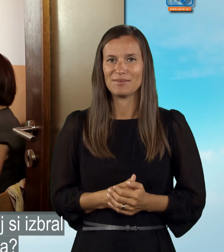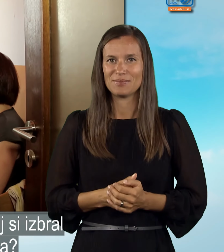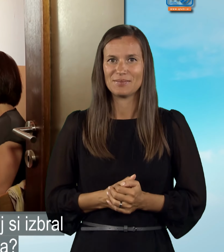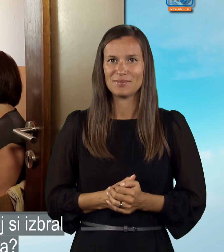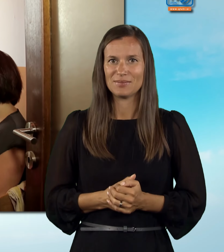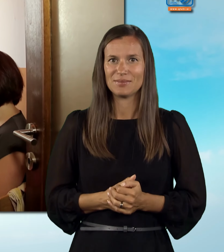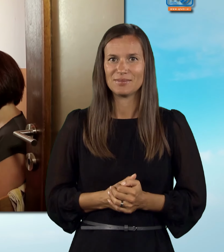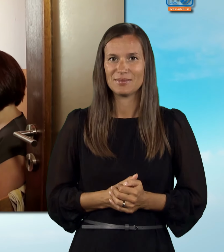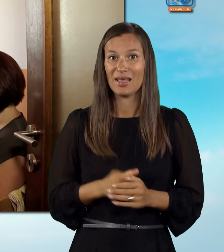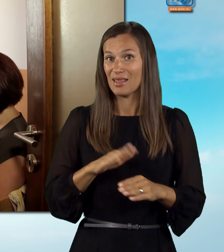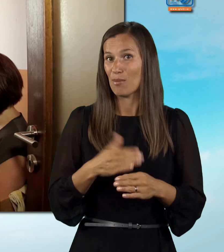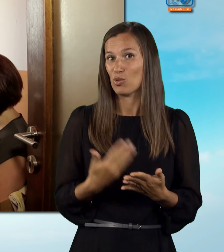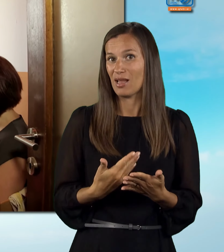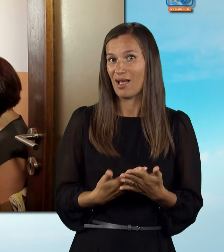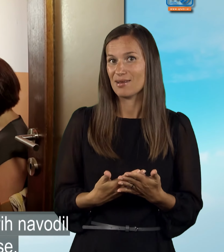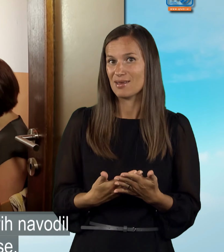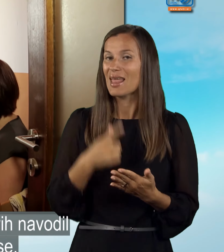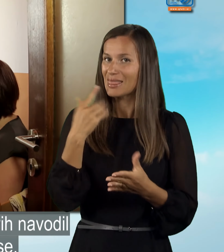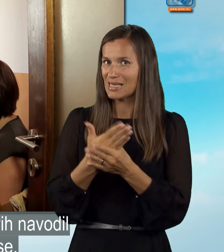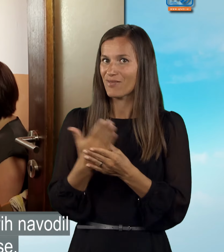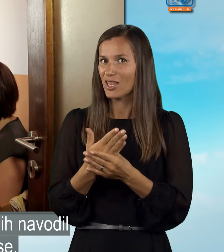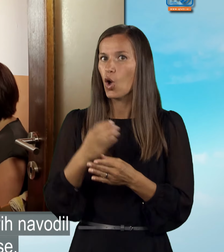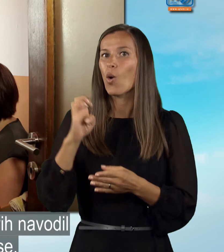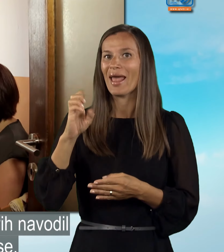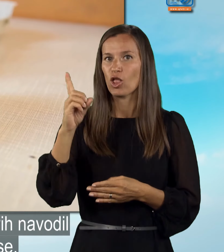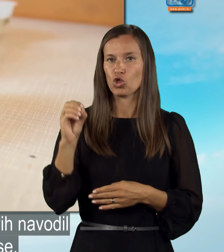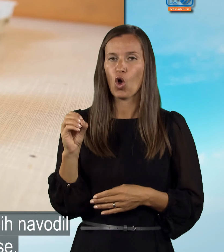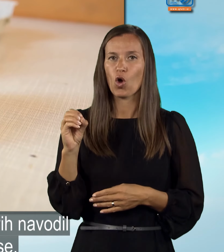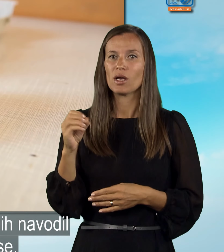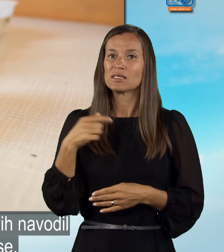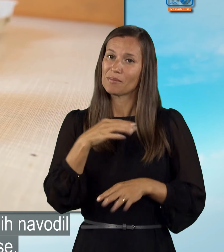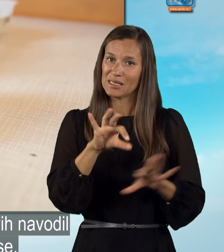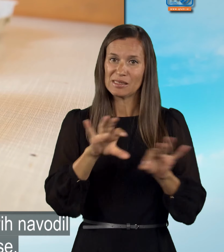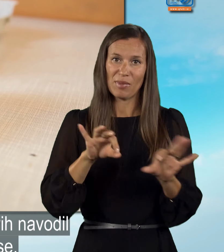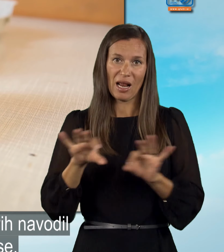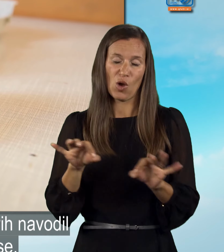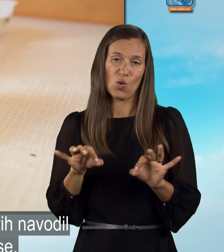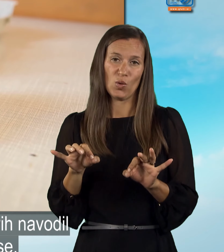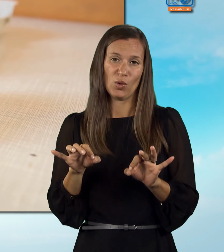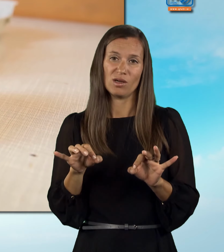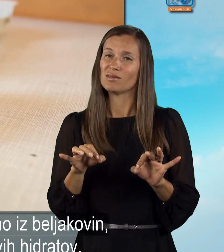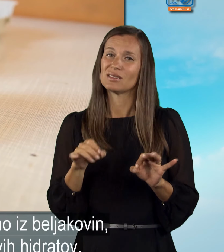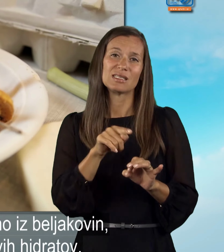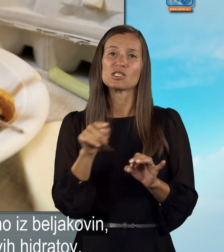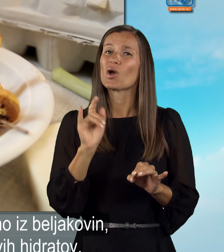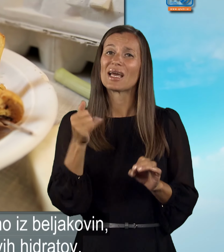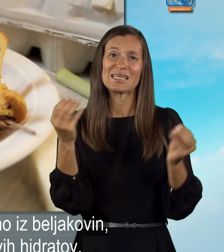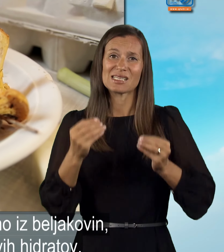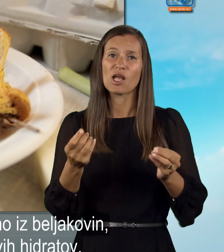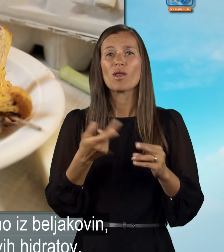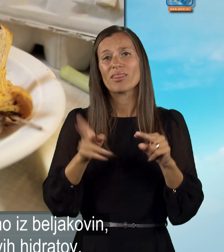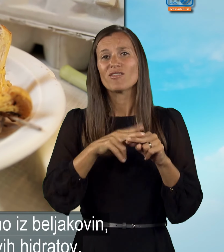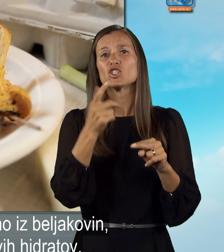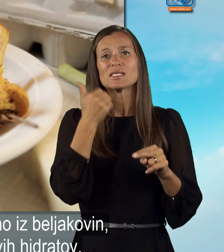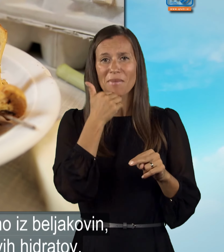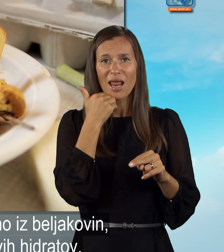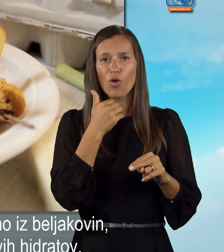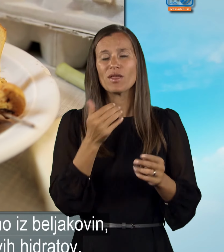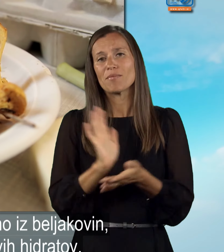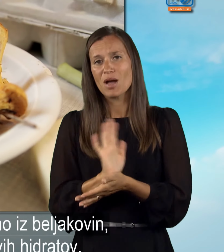živila? Ja, na podlagi nasvetov od dedota sem izbral potem vse, kar je sestavljeno pretežno